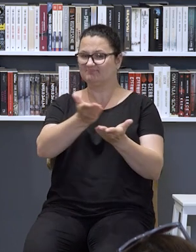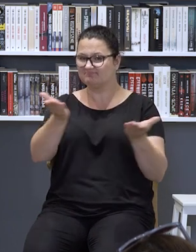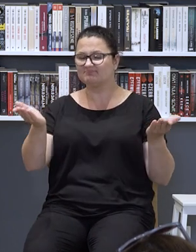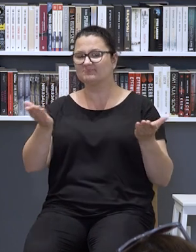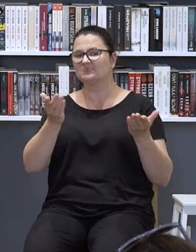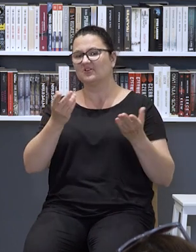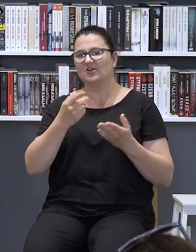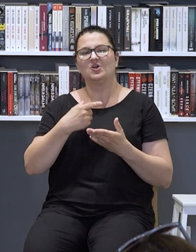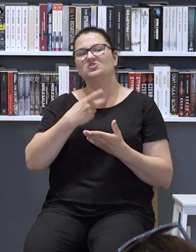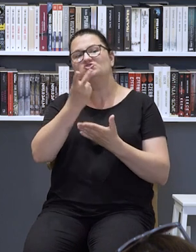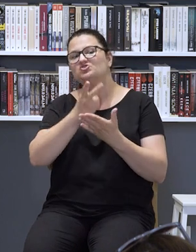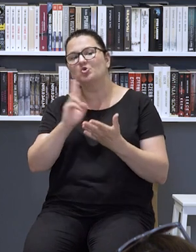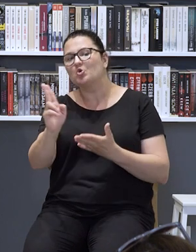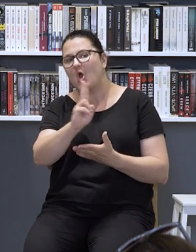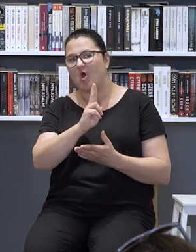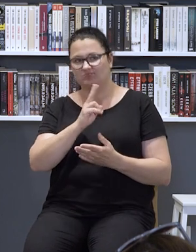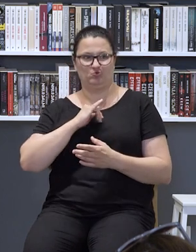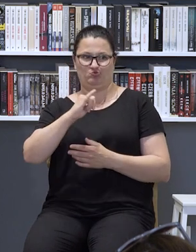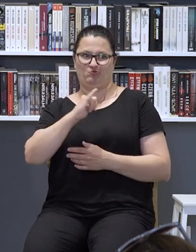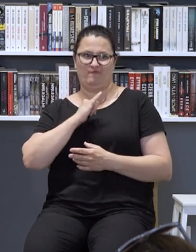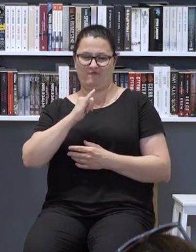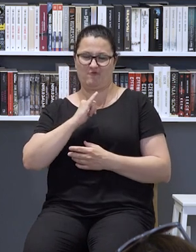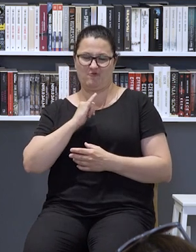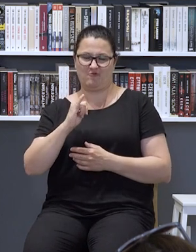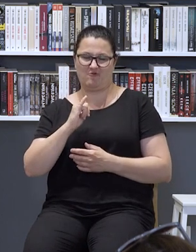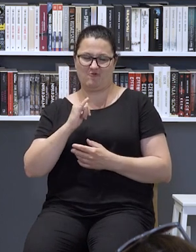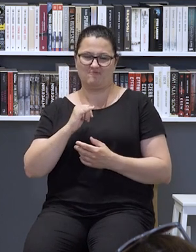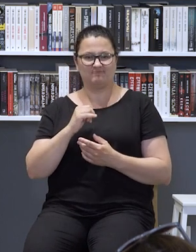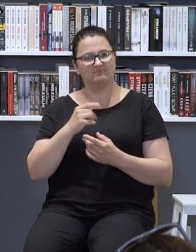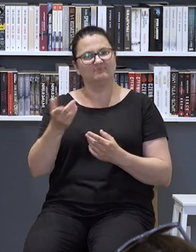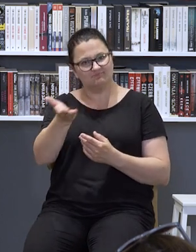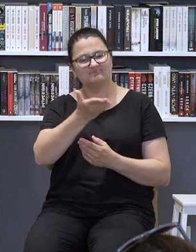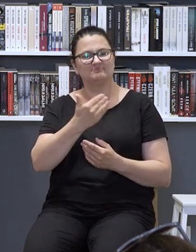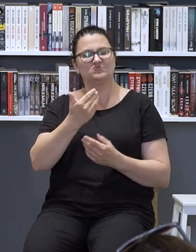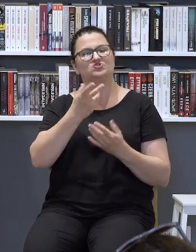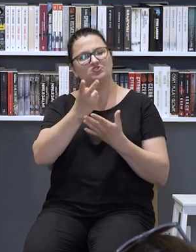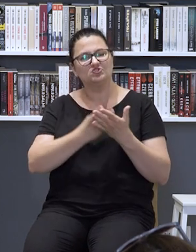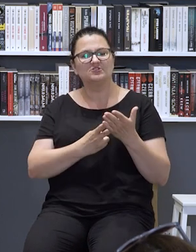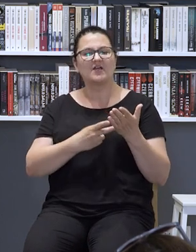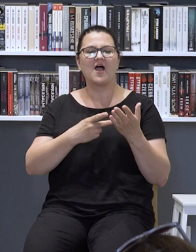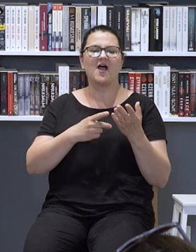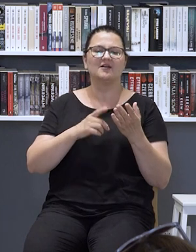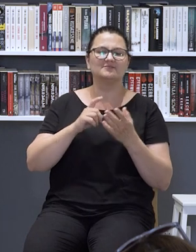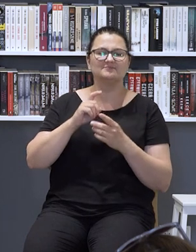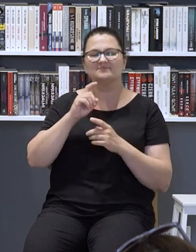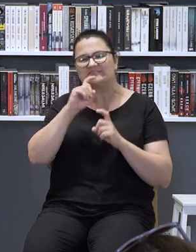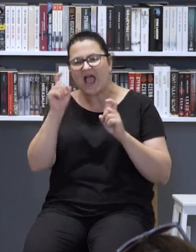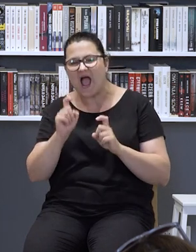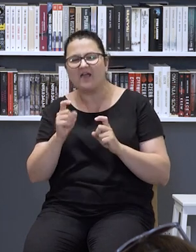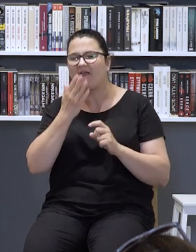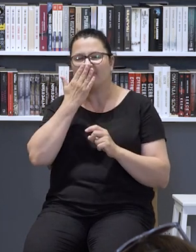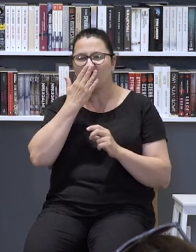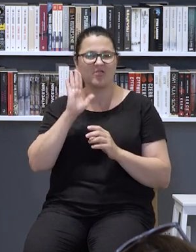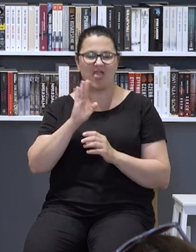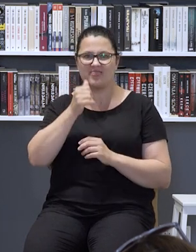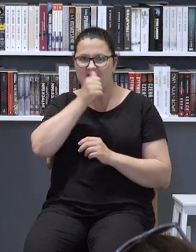ludzie tacy jak ja. Tacy, którzy po prostu czekali na coś, co dotknie nie zagadki, tylko tajemnicy. Zagadkę